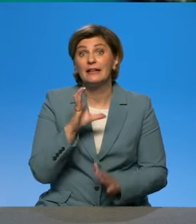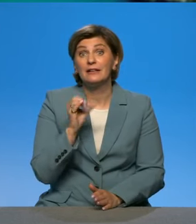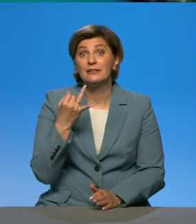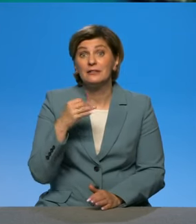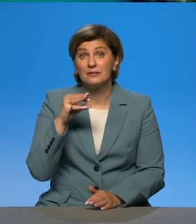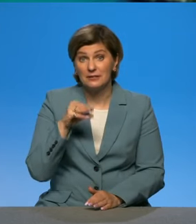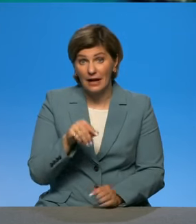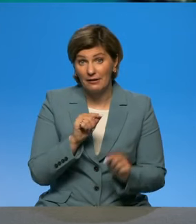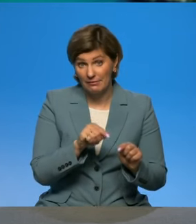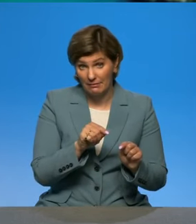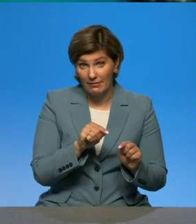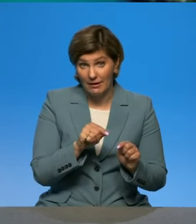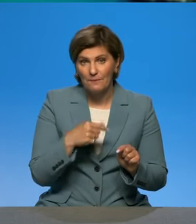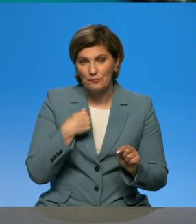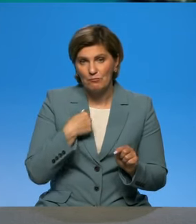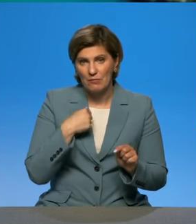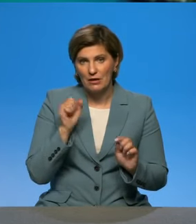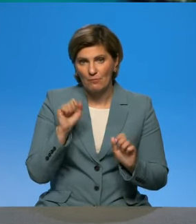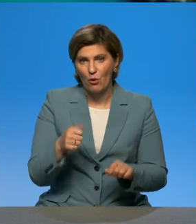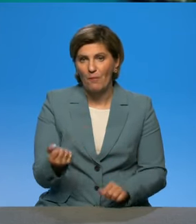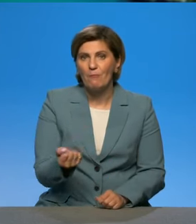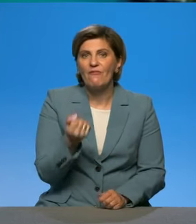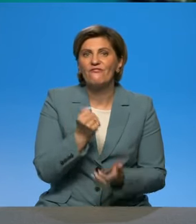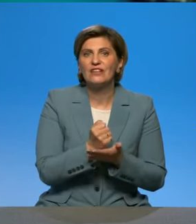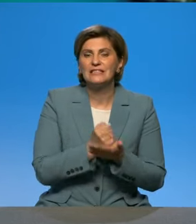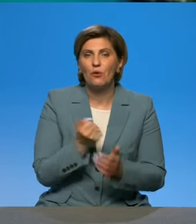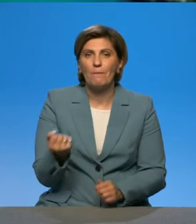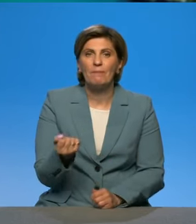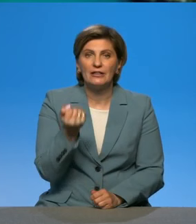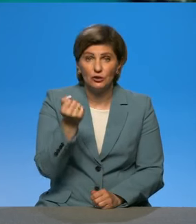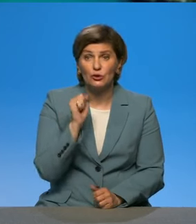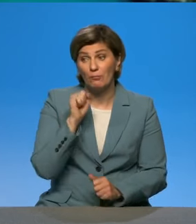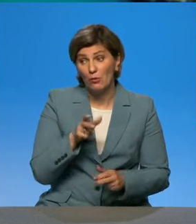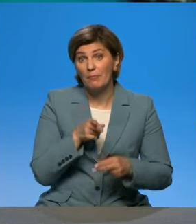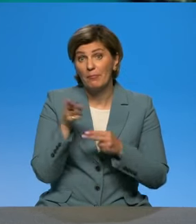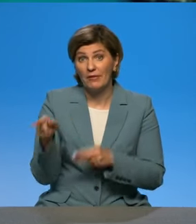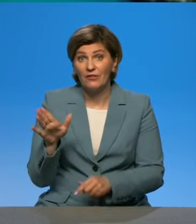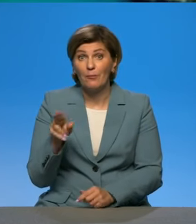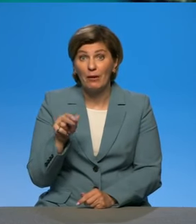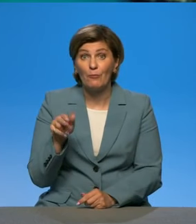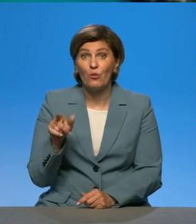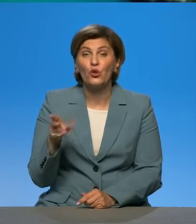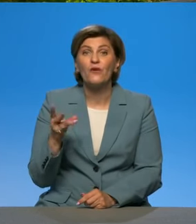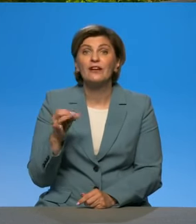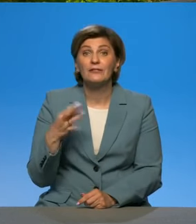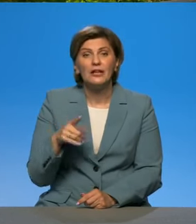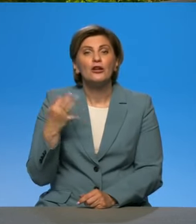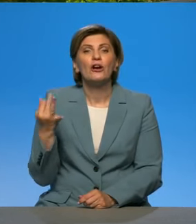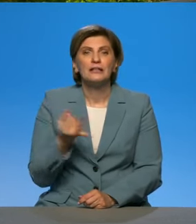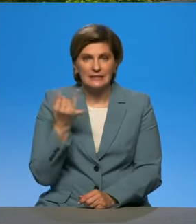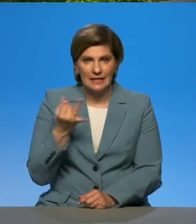даже поддержку, визовую поддержку, можно оказаться в Папуа Новой Гвинее. Это уникальная страна, интересная